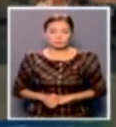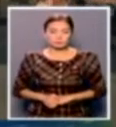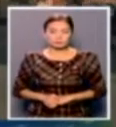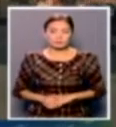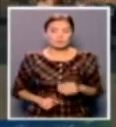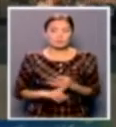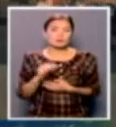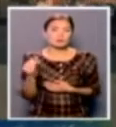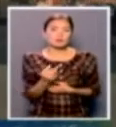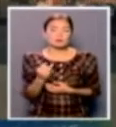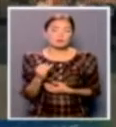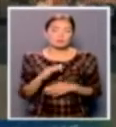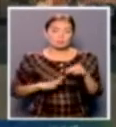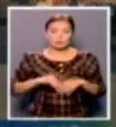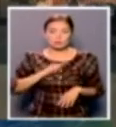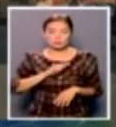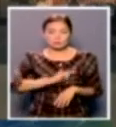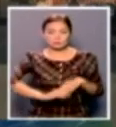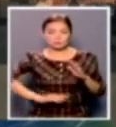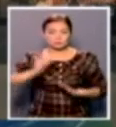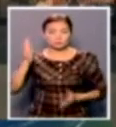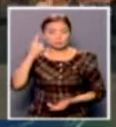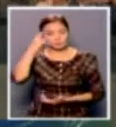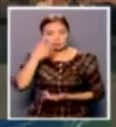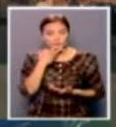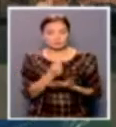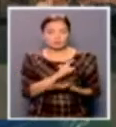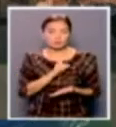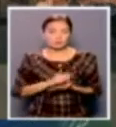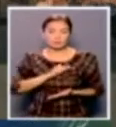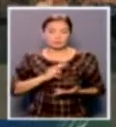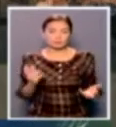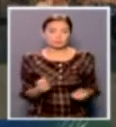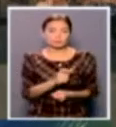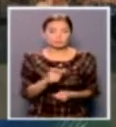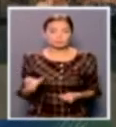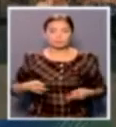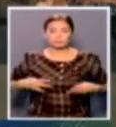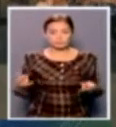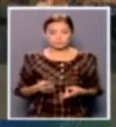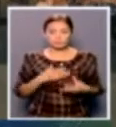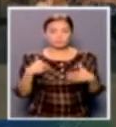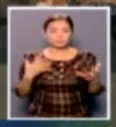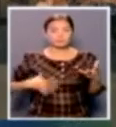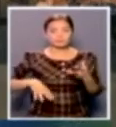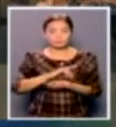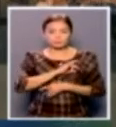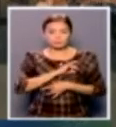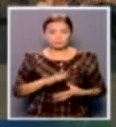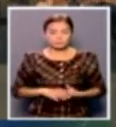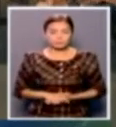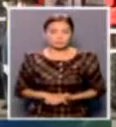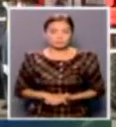Я начал интересоваться данной специальностью с детства. Считаю своей обязанностью спасать жизнь других. Поздравляю всех с